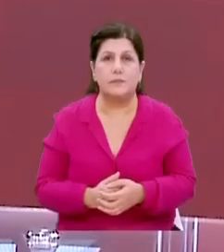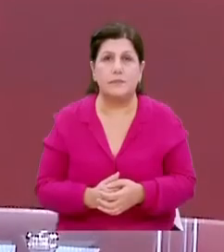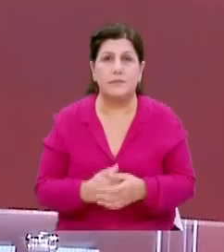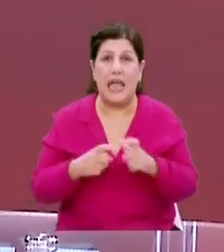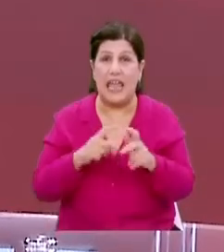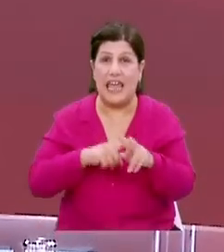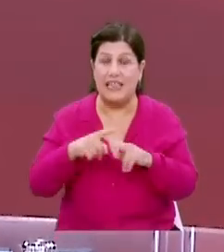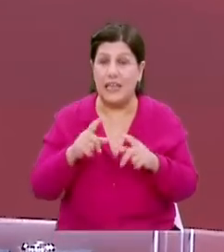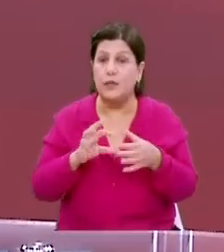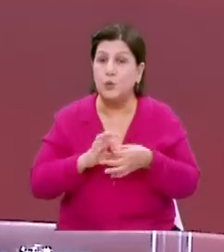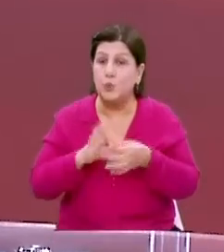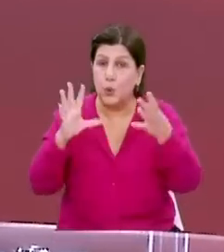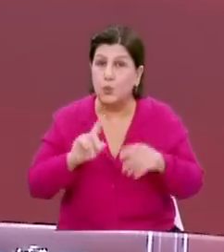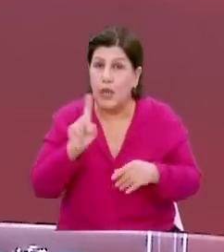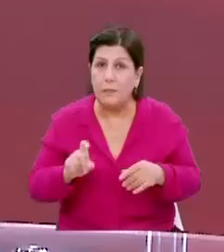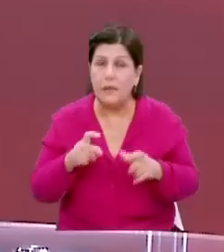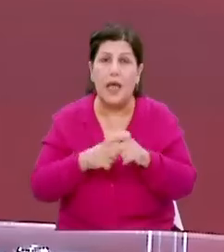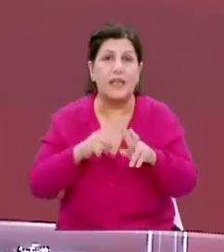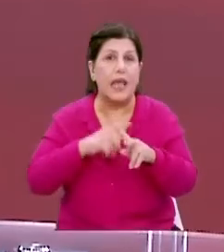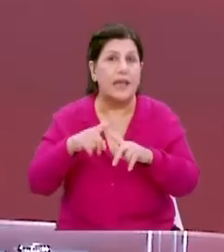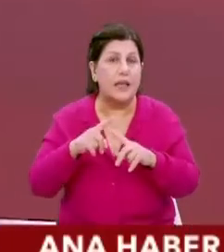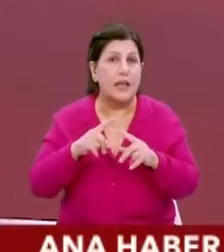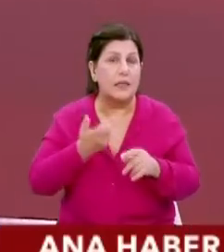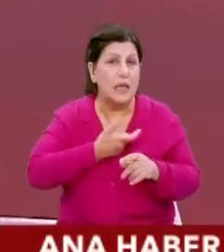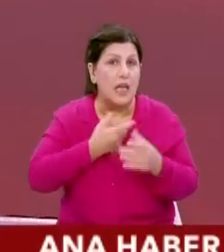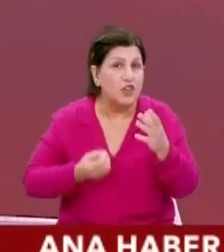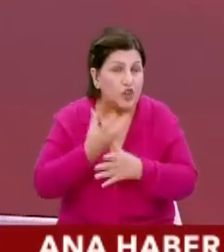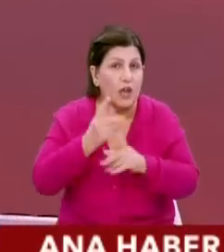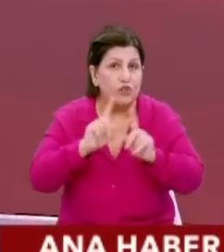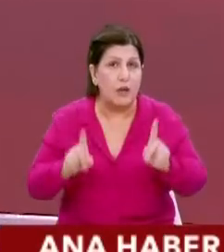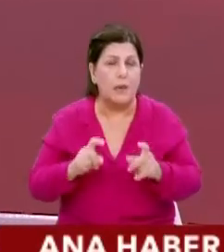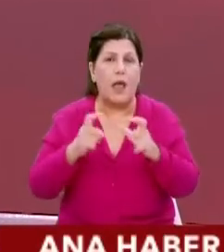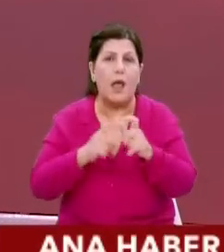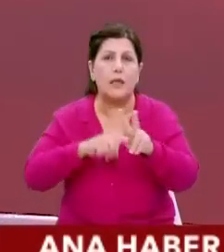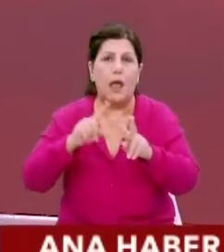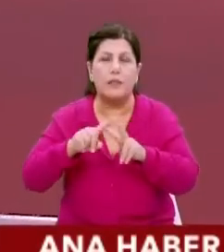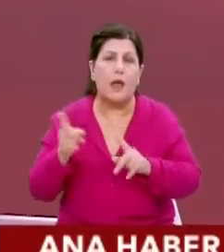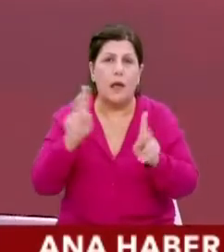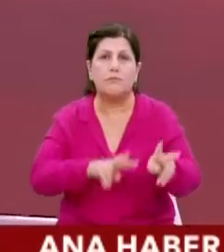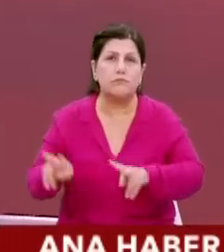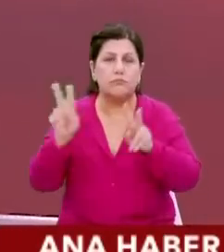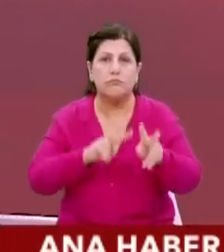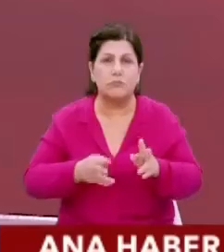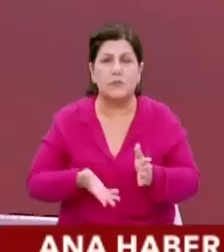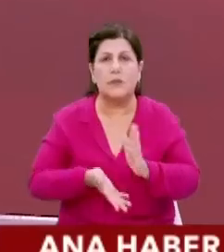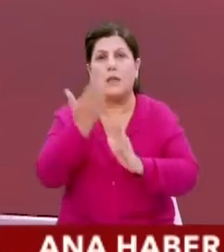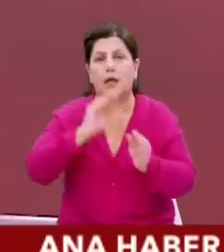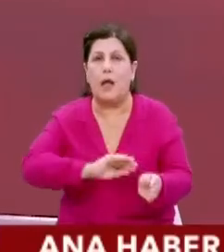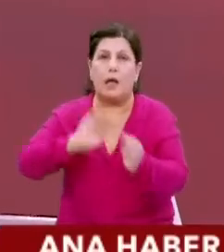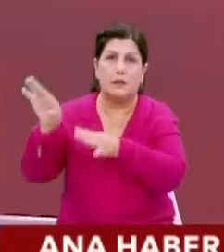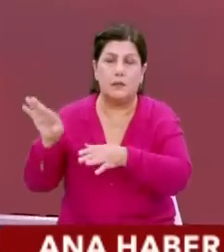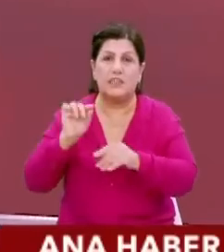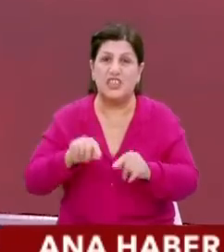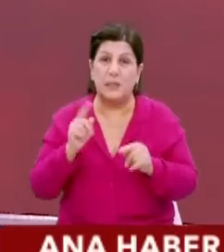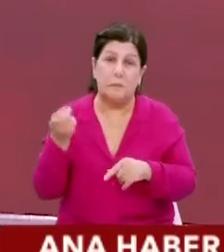EYT çözülecek mi EYT yasası çıkacak mı EYT EYT kaldırdık attık bunları şimdi